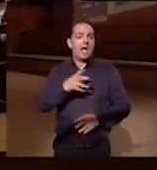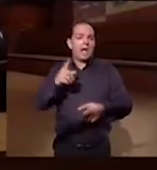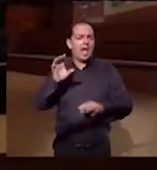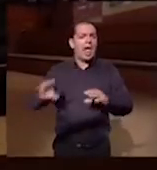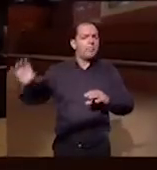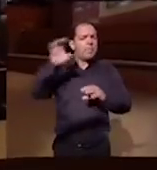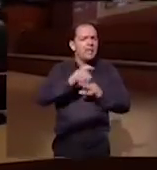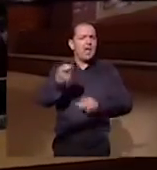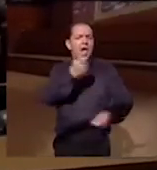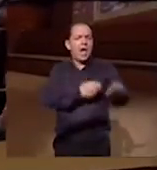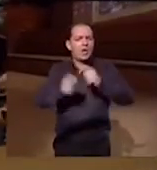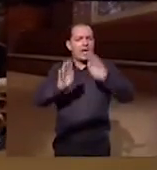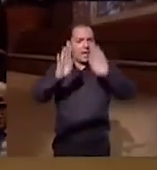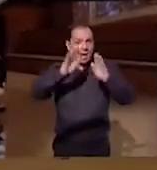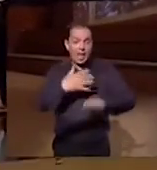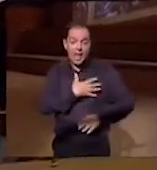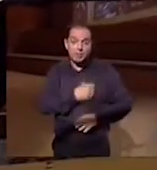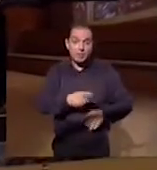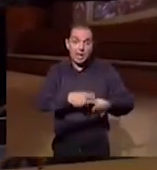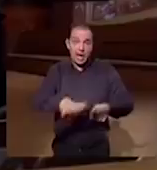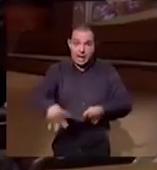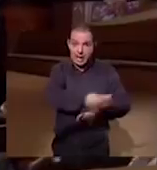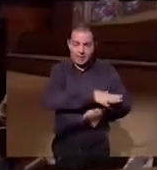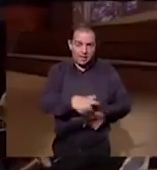οικονομία δεν είναι μια εύκολη υπόθεση.